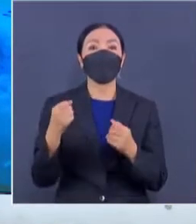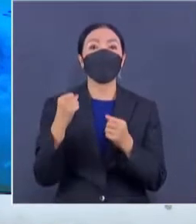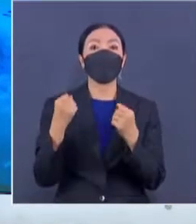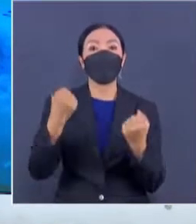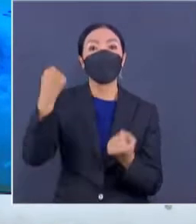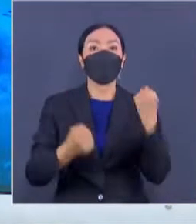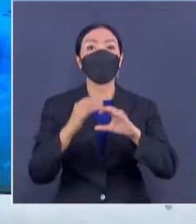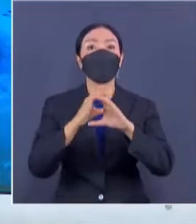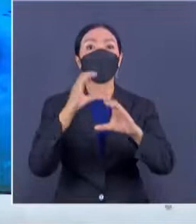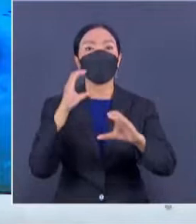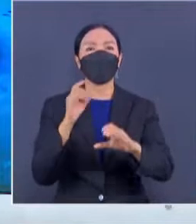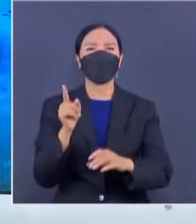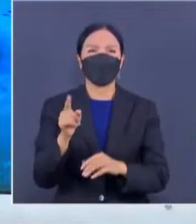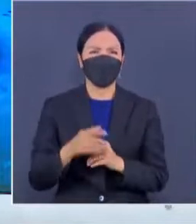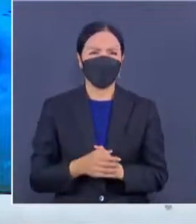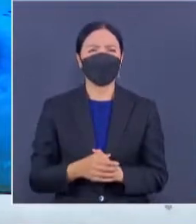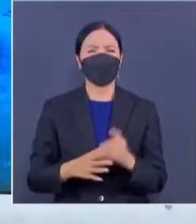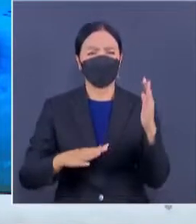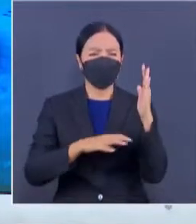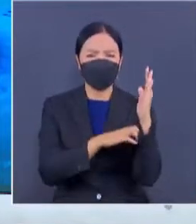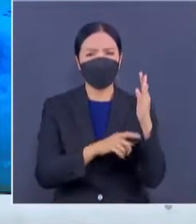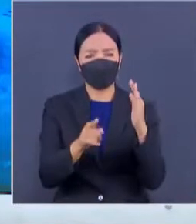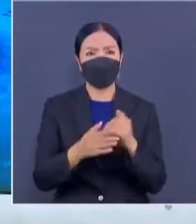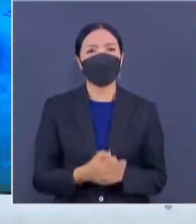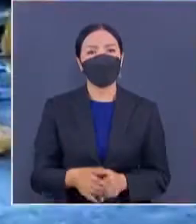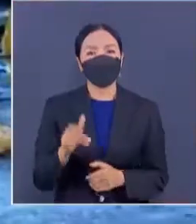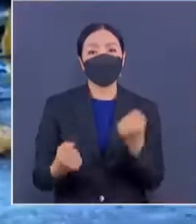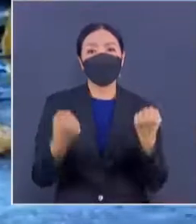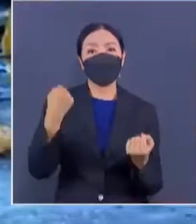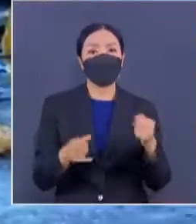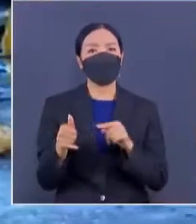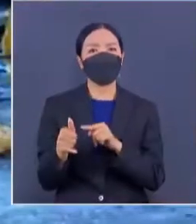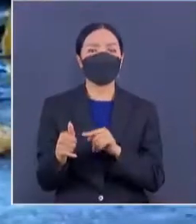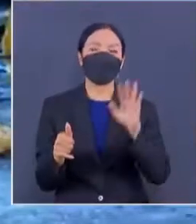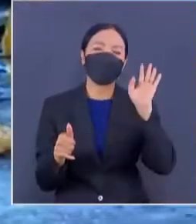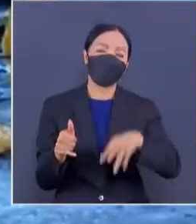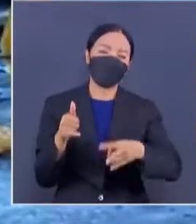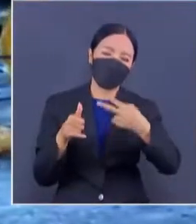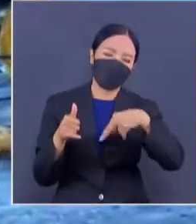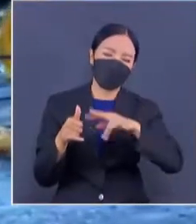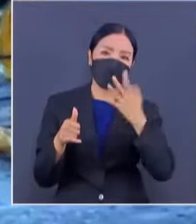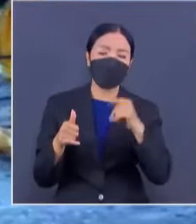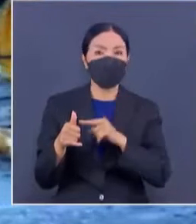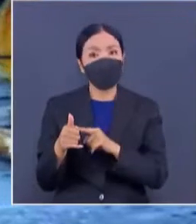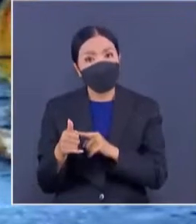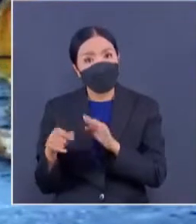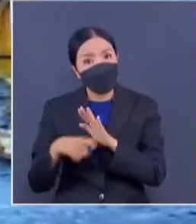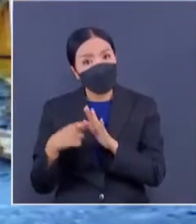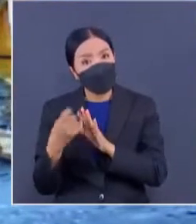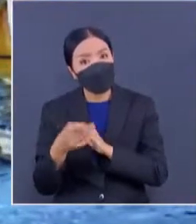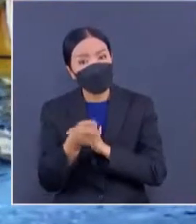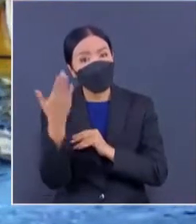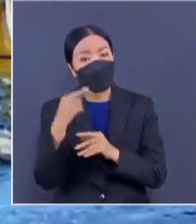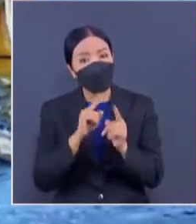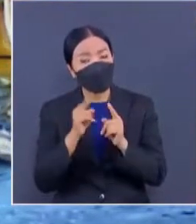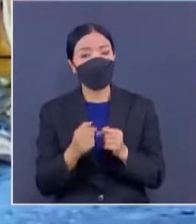อที่สระบุรีนะครับล่าสุดเนี่ยผลการตรวจร่างกายของโชเฟอร์ออกมาเมื่อวานนี้ที่เราคุยกันว่าตกลงสาเหตุเกิดขึ้นจากอะไร